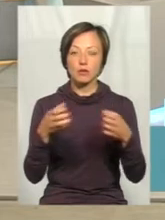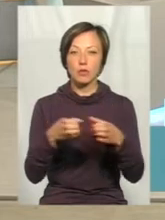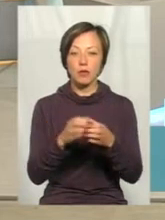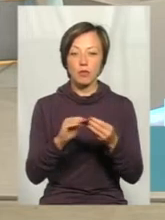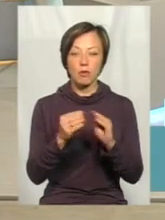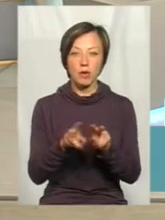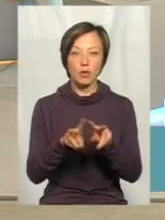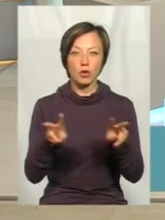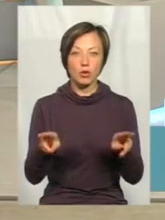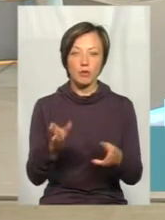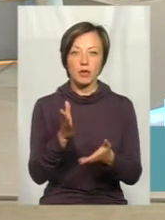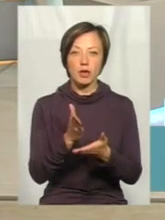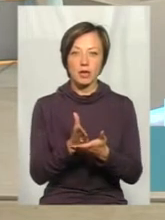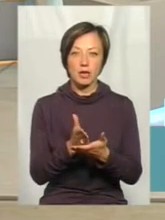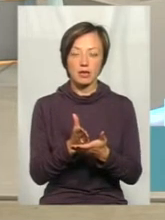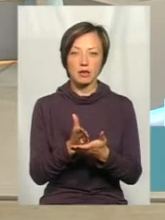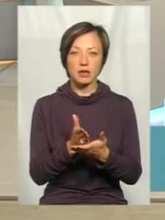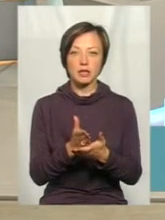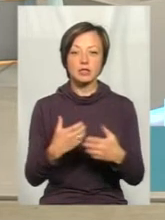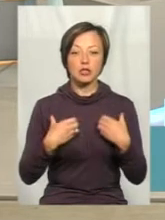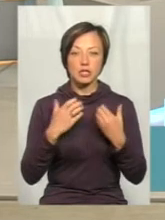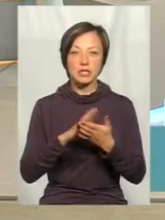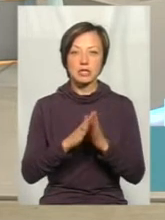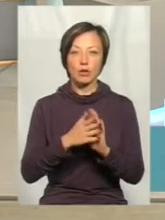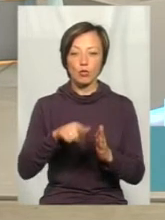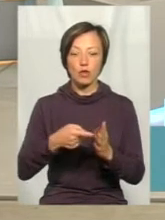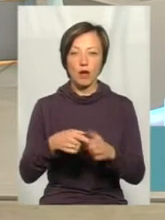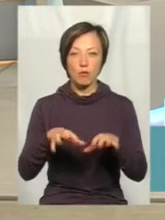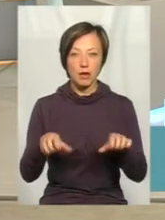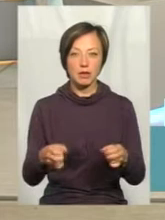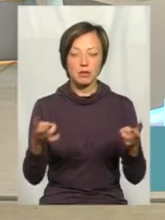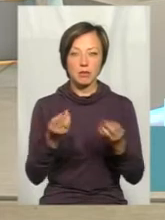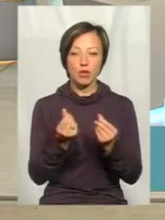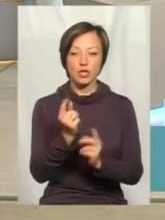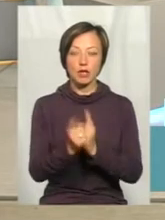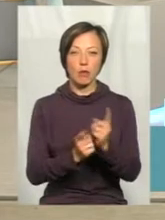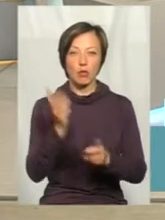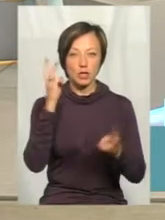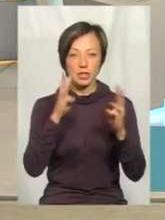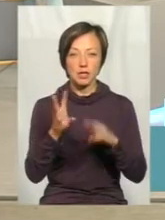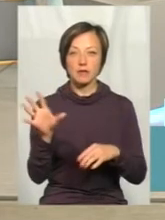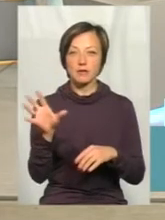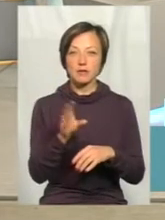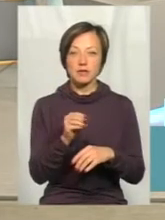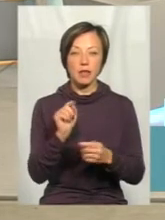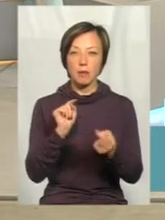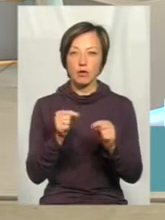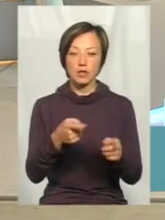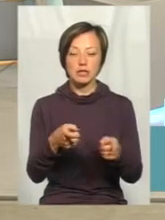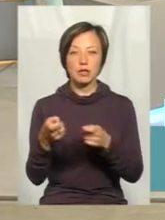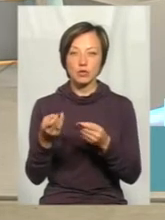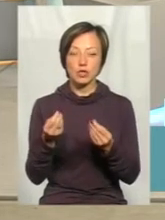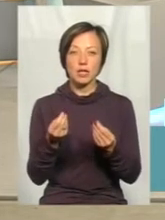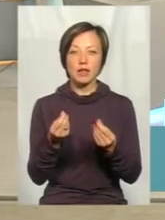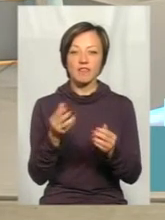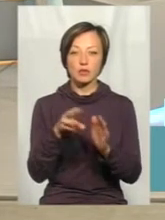однакові. Є страшний стан комунального майна, і треба гроші на його там модернізацію, і всі не проти залучення інвесторів,